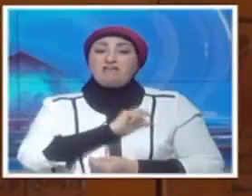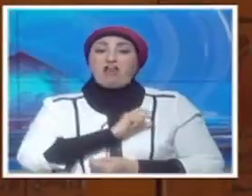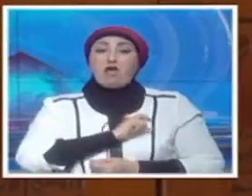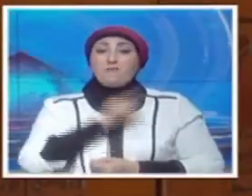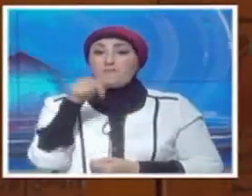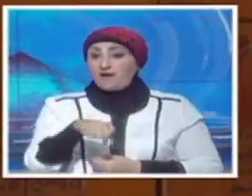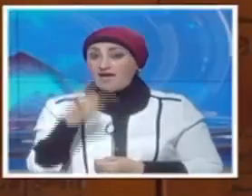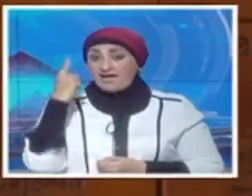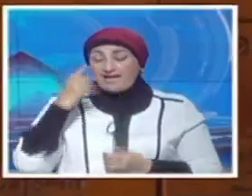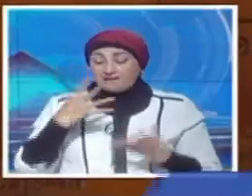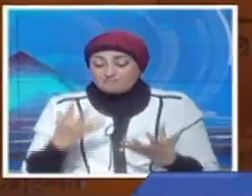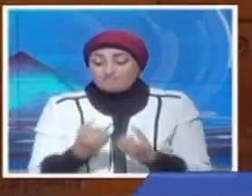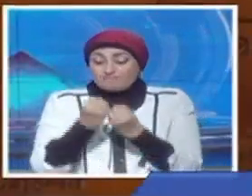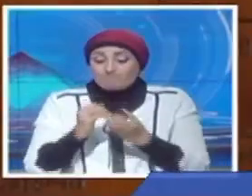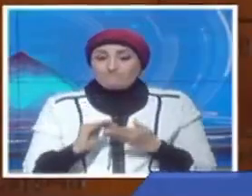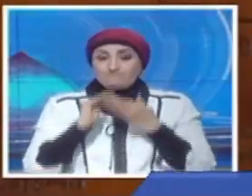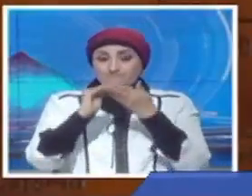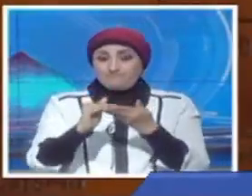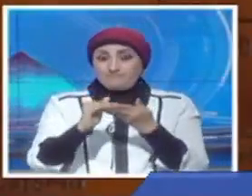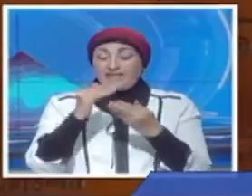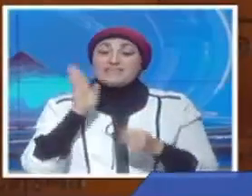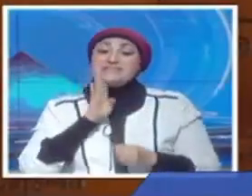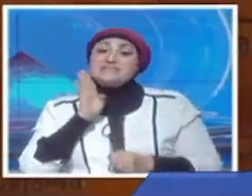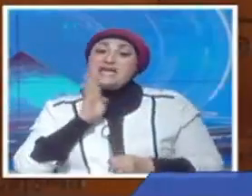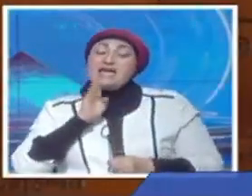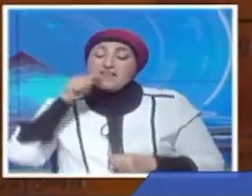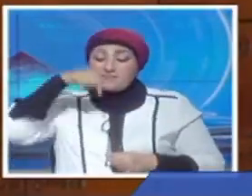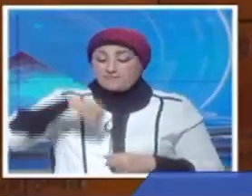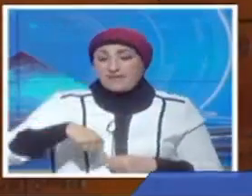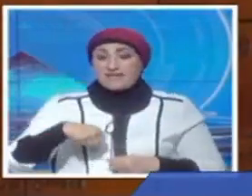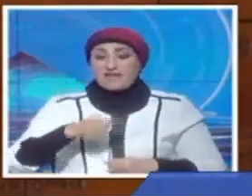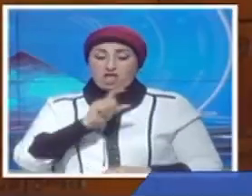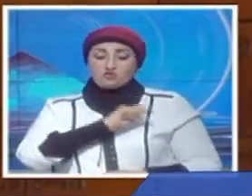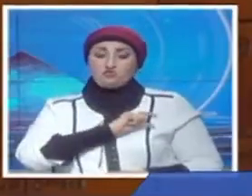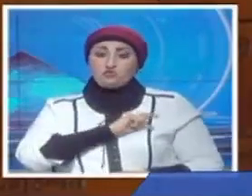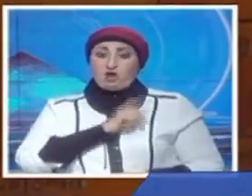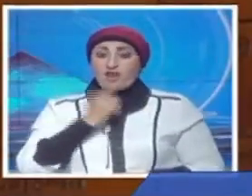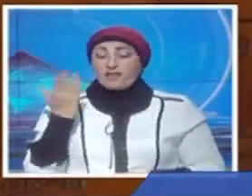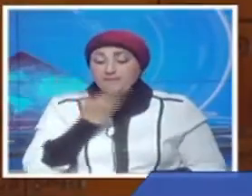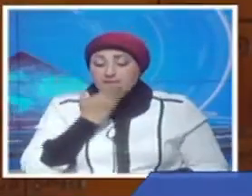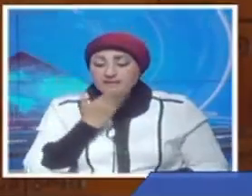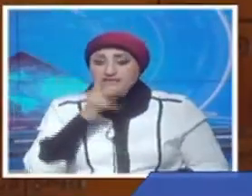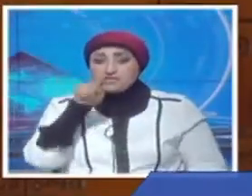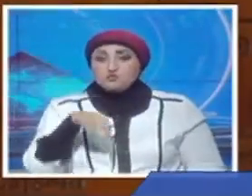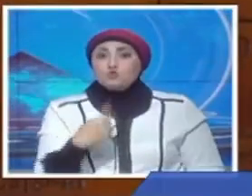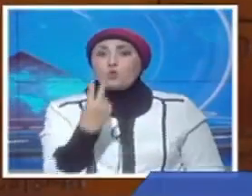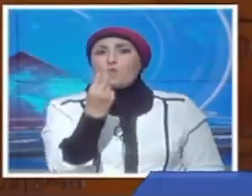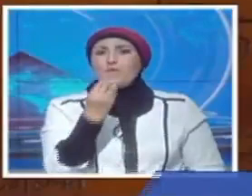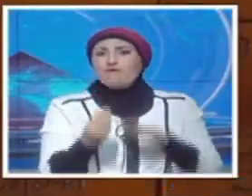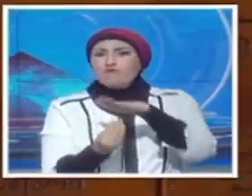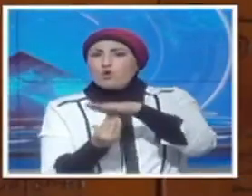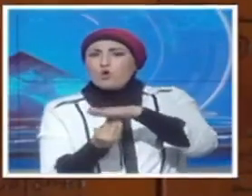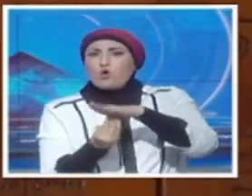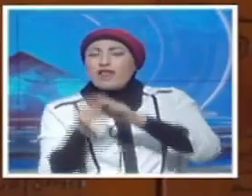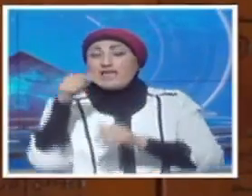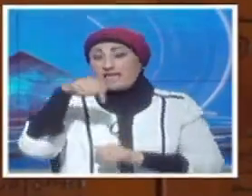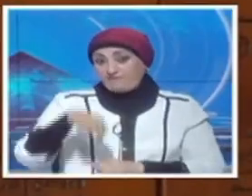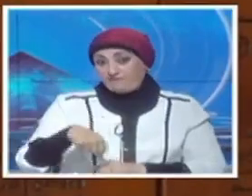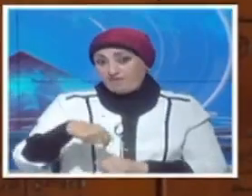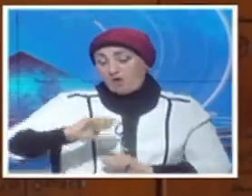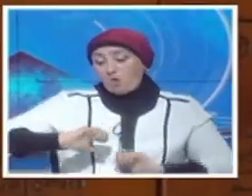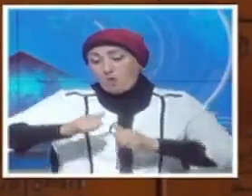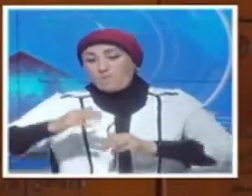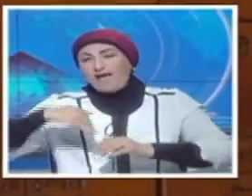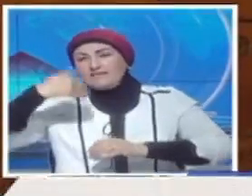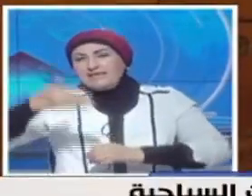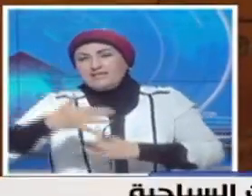احنا بننميها. التعليم التبادلي ان الطالب يشتغل، يجي يدرس يومين في الجامعة وفي الكلية ويقضي